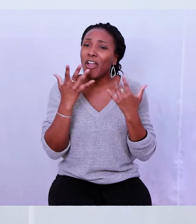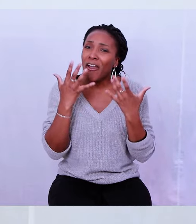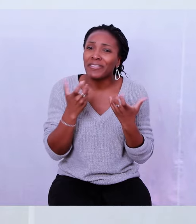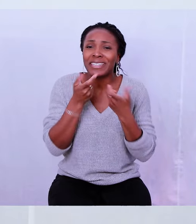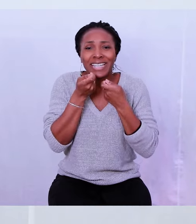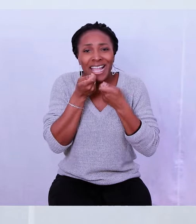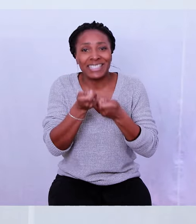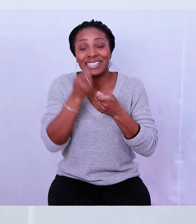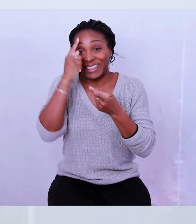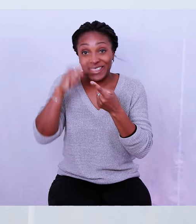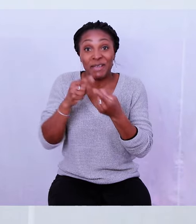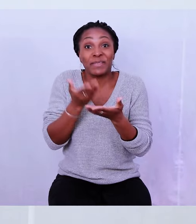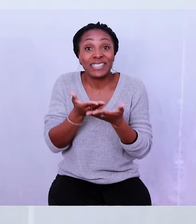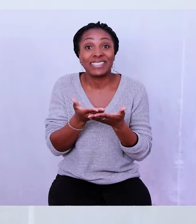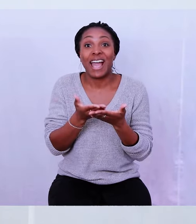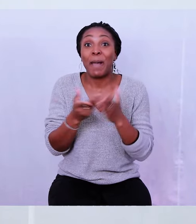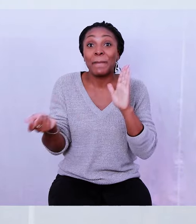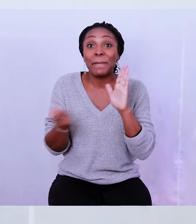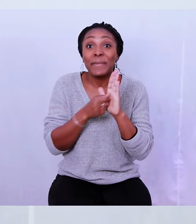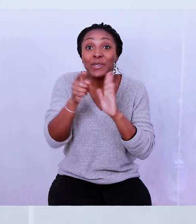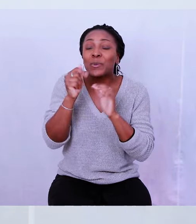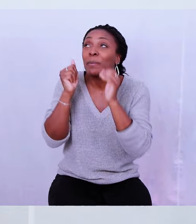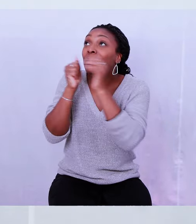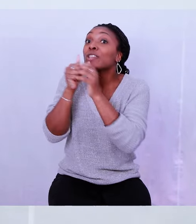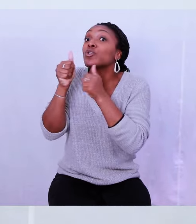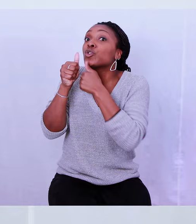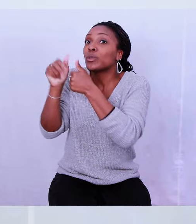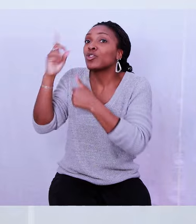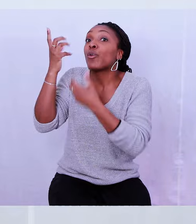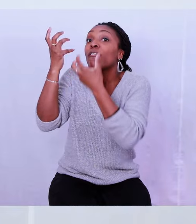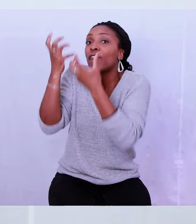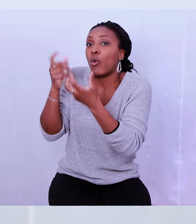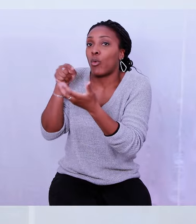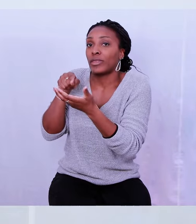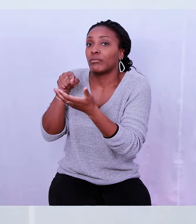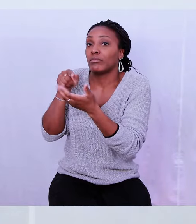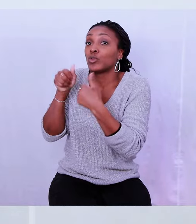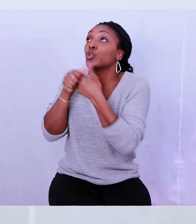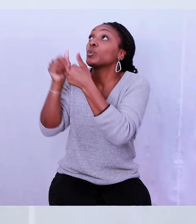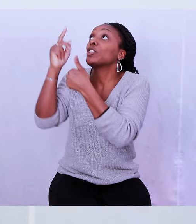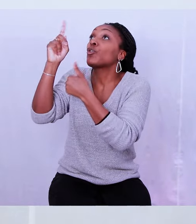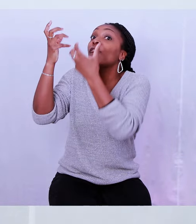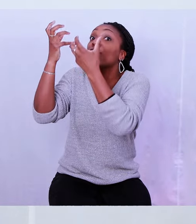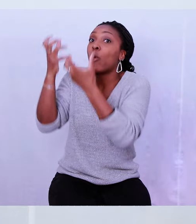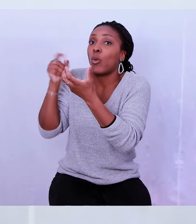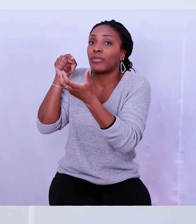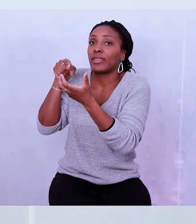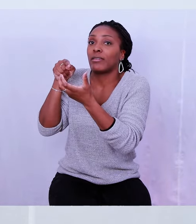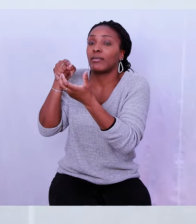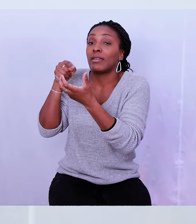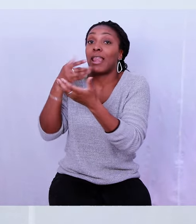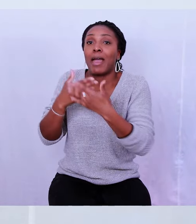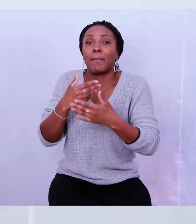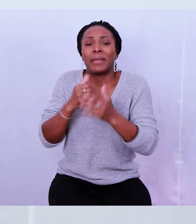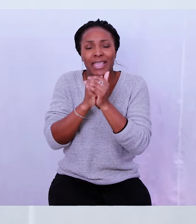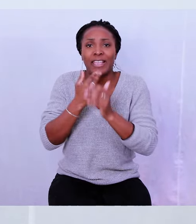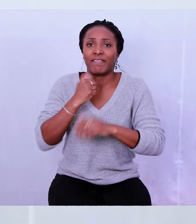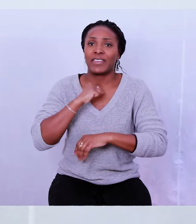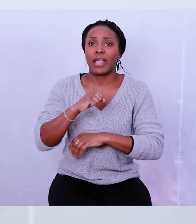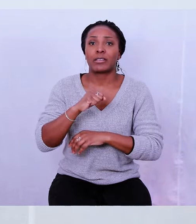sur ce côté-là, de dire que quand tu pries suivant la volonté de Dieu, c'est là où la prière est efficace. On n'est pas là pour prier n'importe